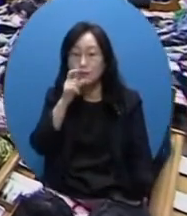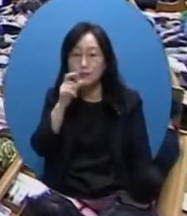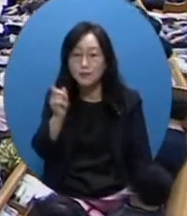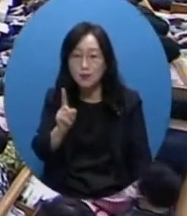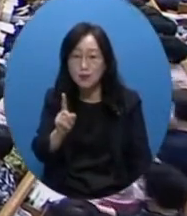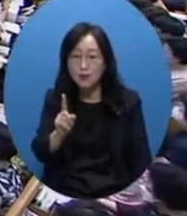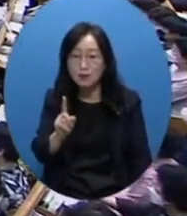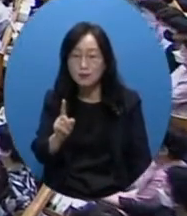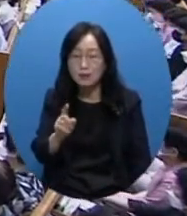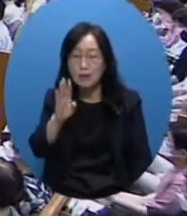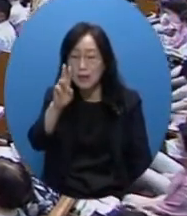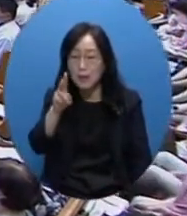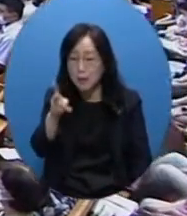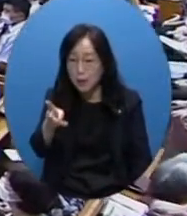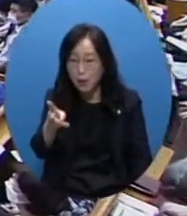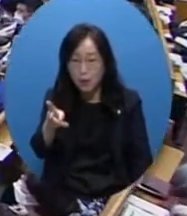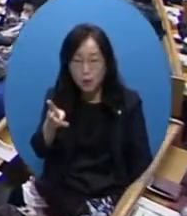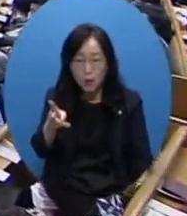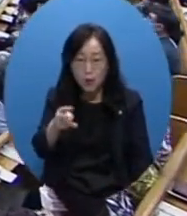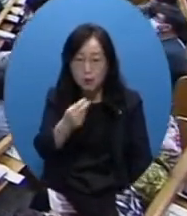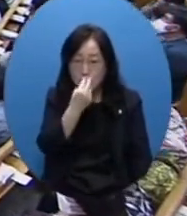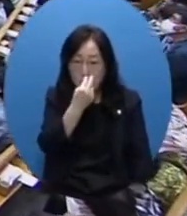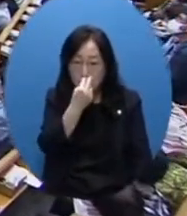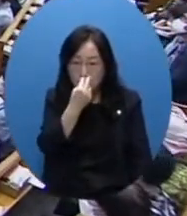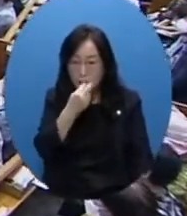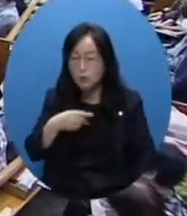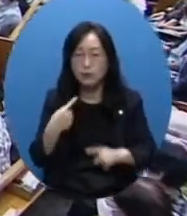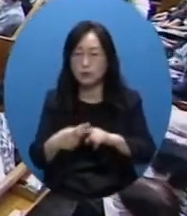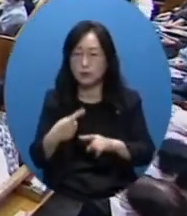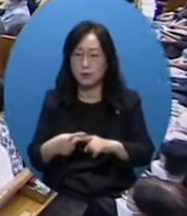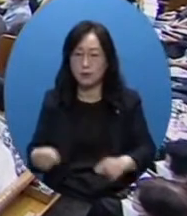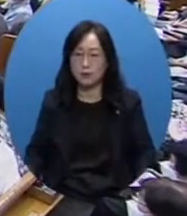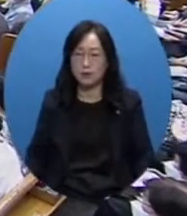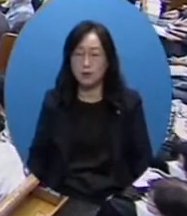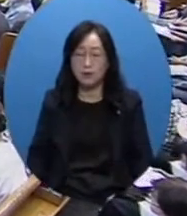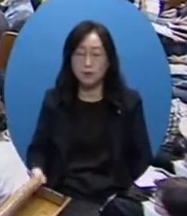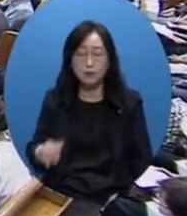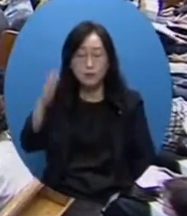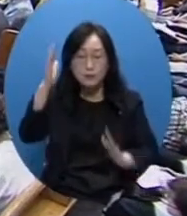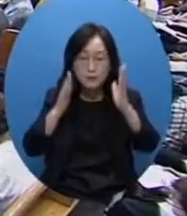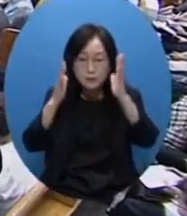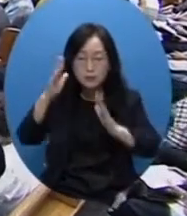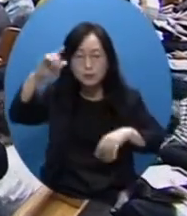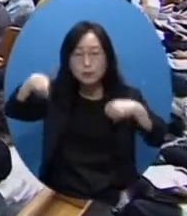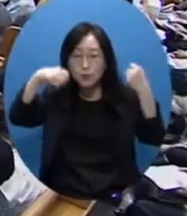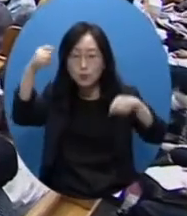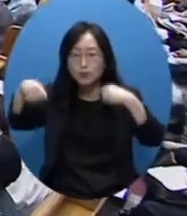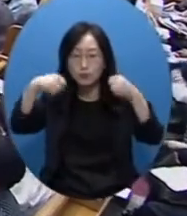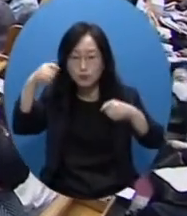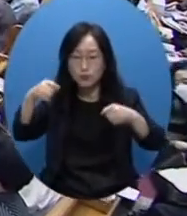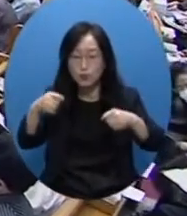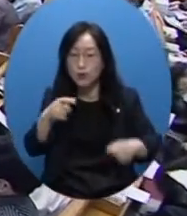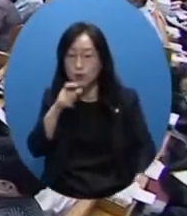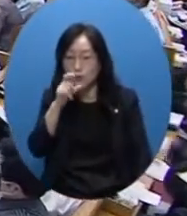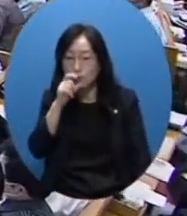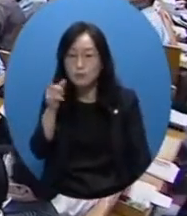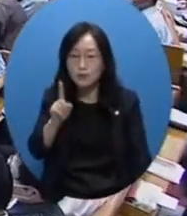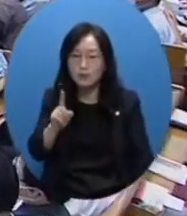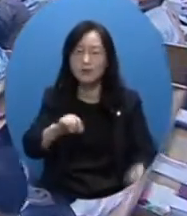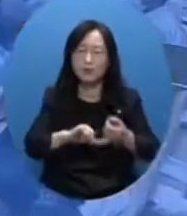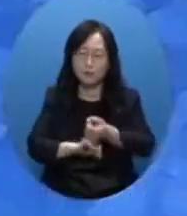있어서 생명과도 같은 것입니다. 뭐 식물에게나 동물에게나 물은 꼭